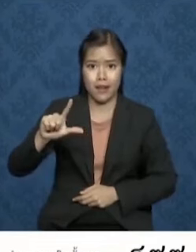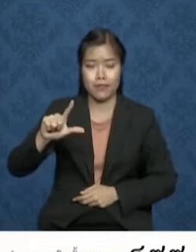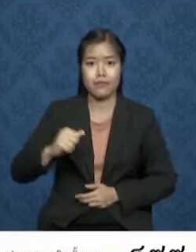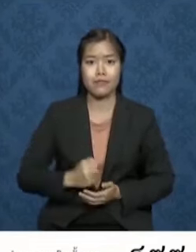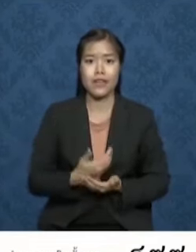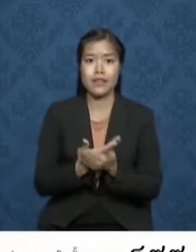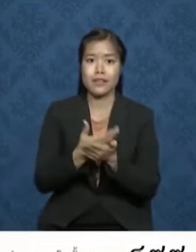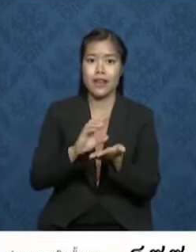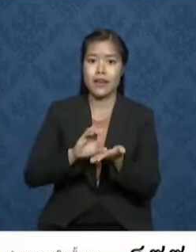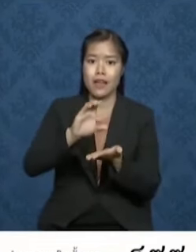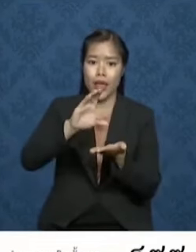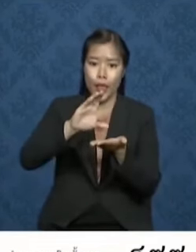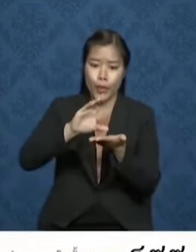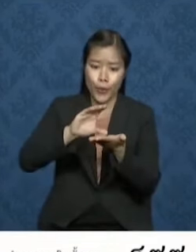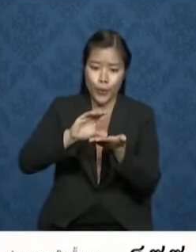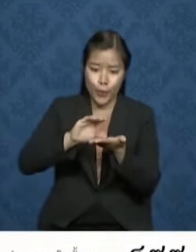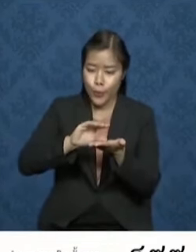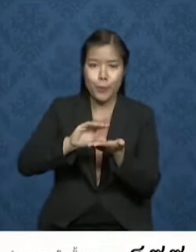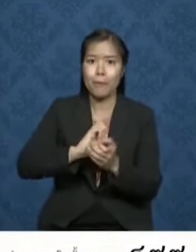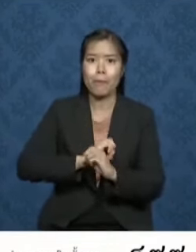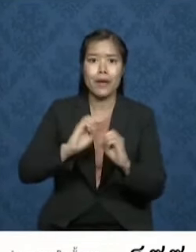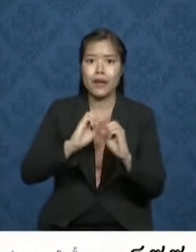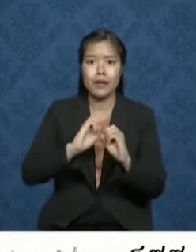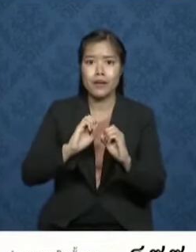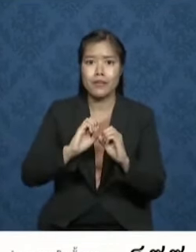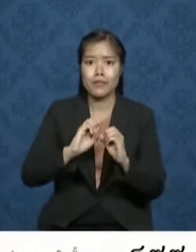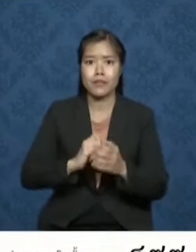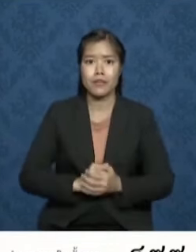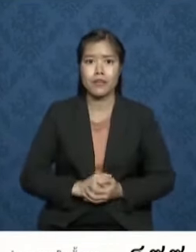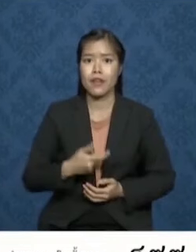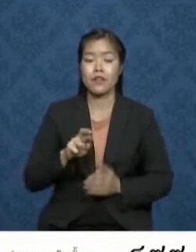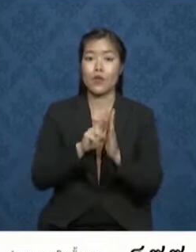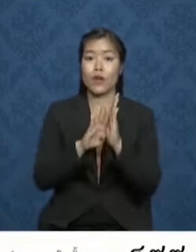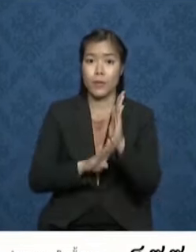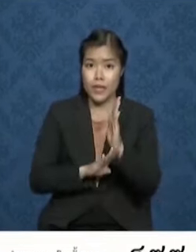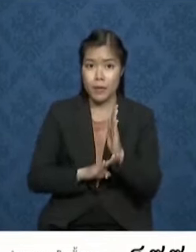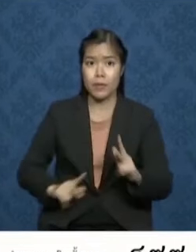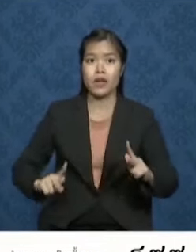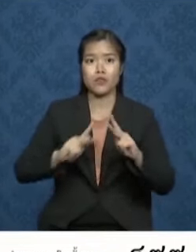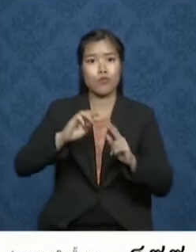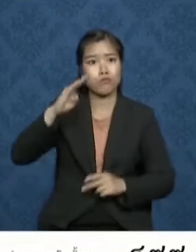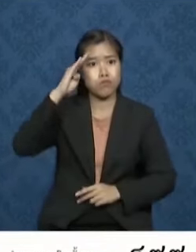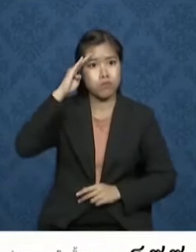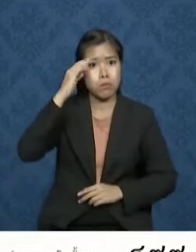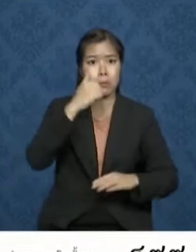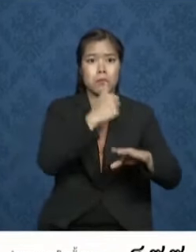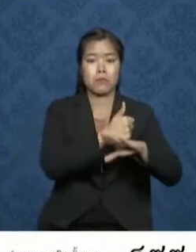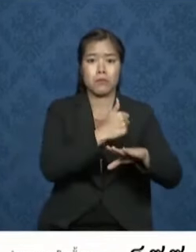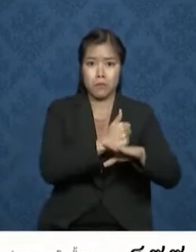นี้งบประมาณไม่เคยลดลงต่อเนื่องมาเลยภายใต้ระเบียบกระทรวงกลาโหมนายพลมีศักดิ์มีสิทธิ์เท่า